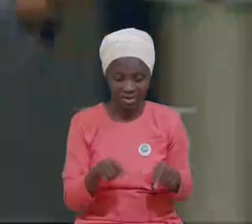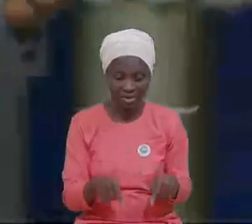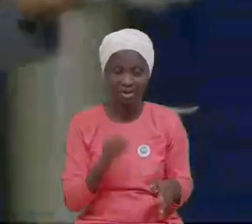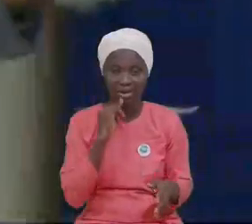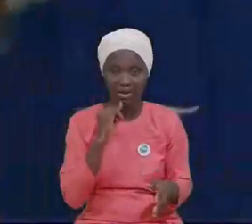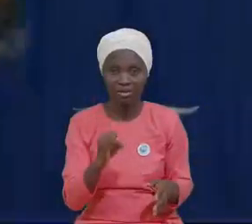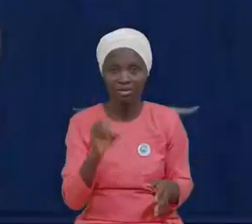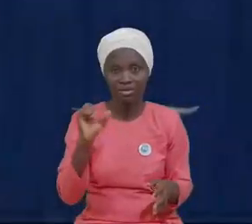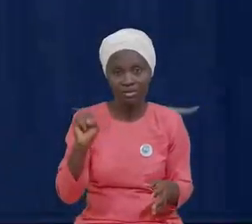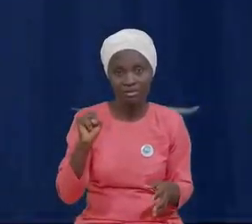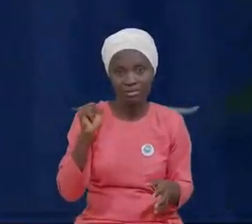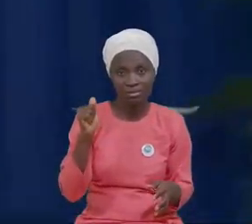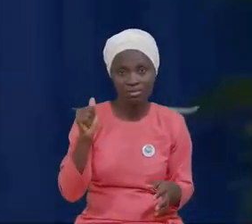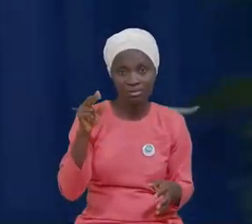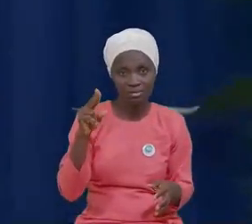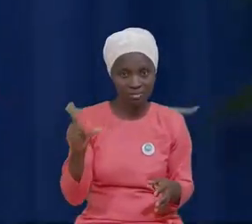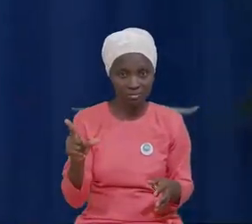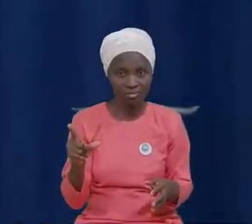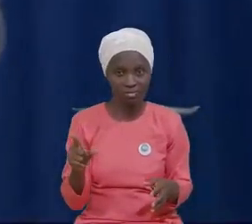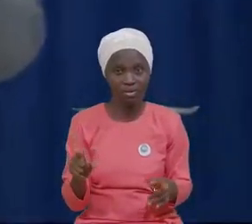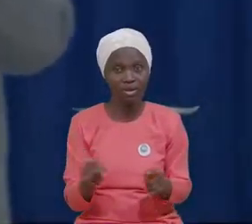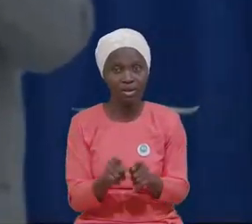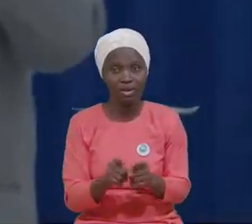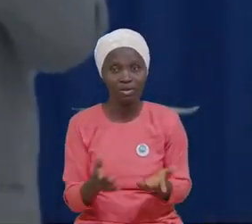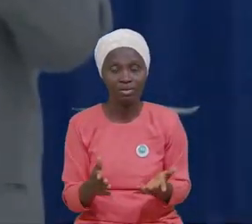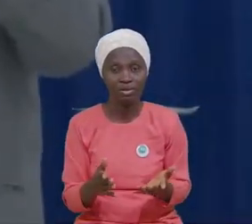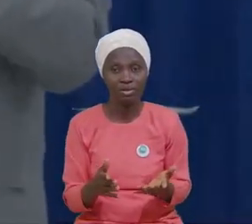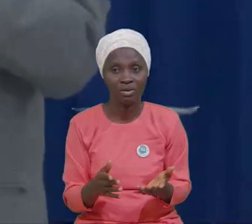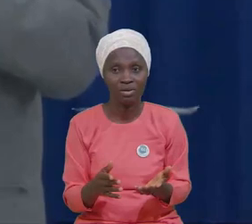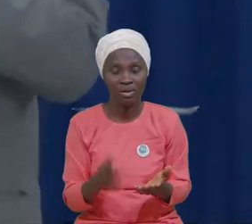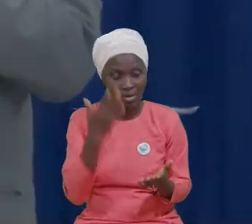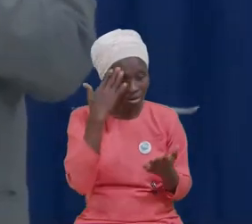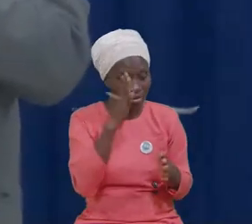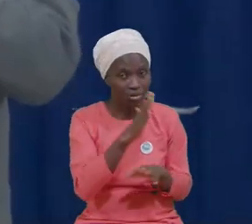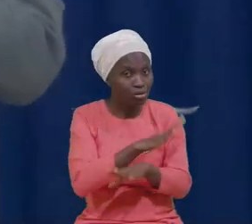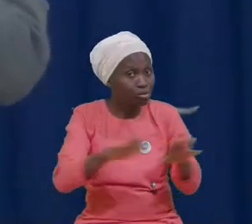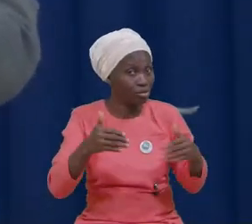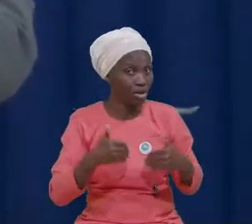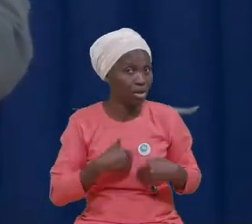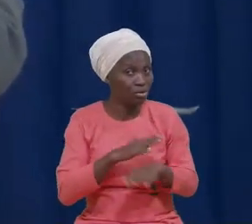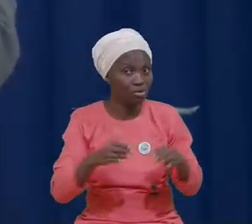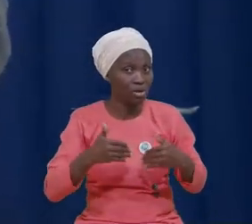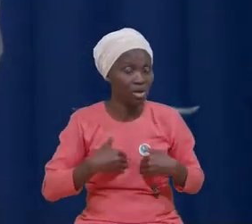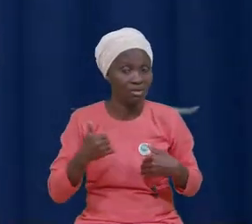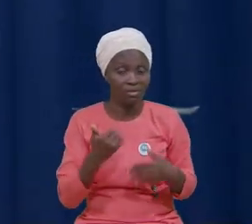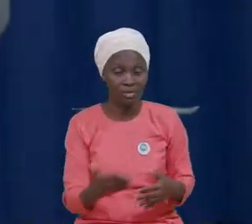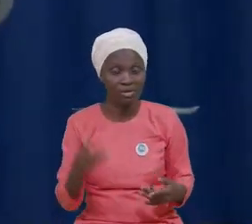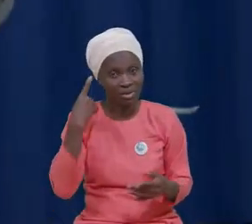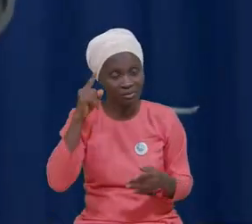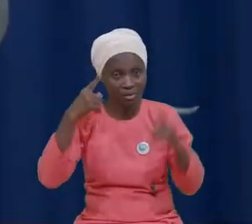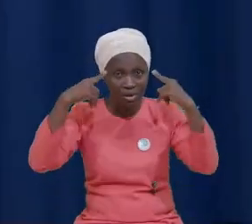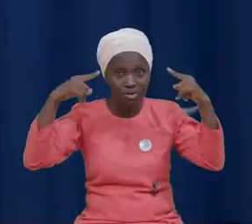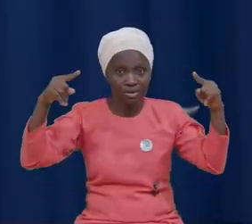Voici Saul. Bien qu'il était lancé, il n'avait pas les matériaux pour le succès.